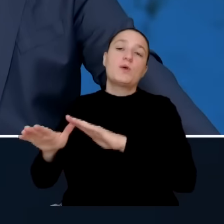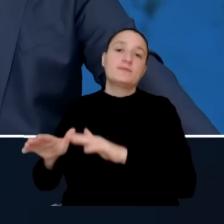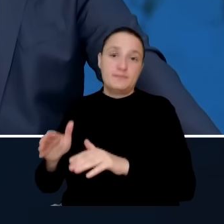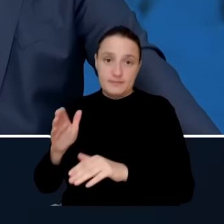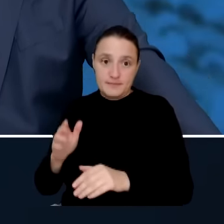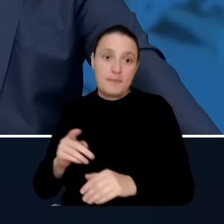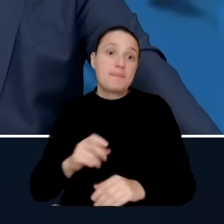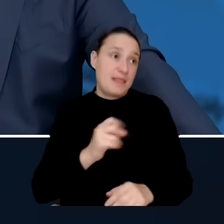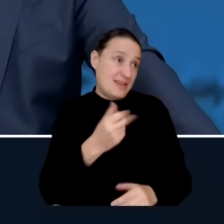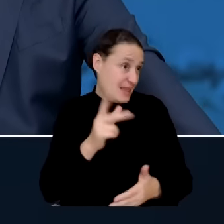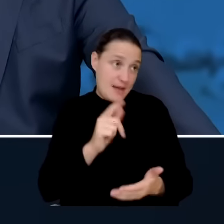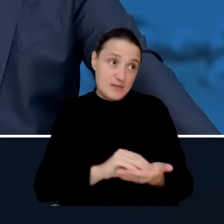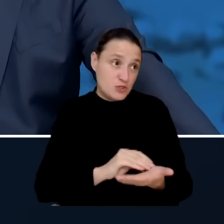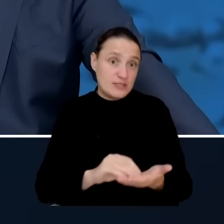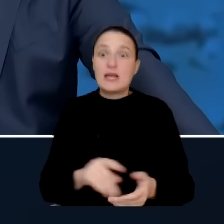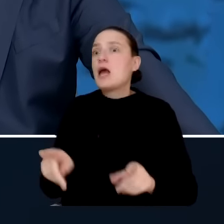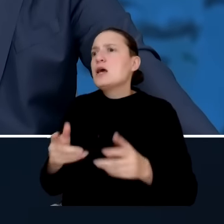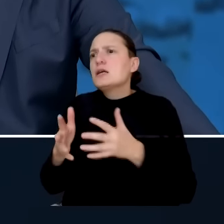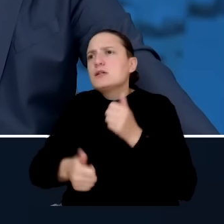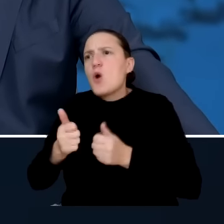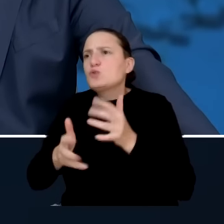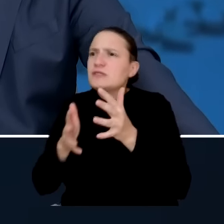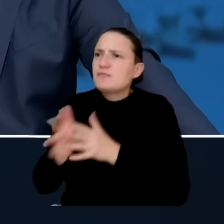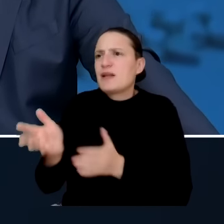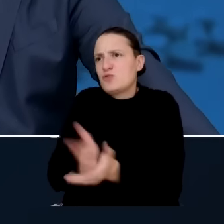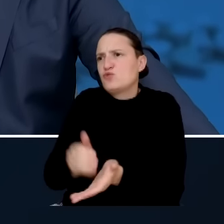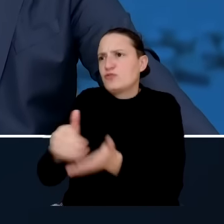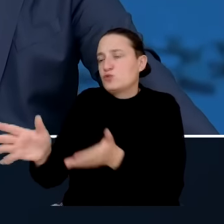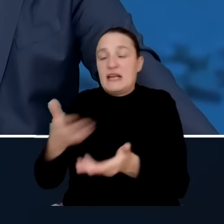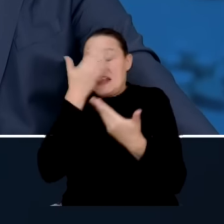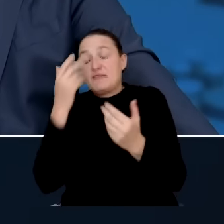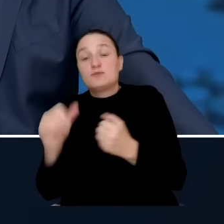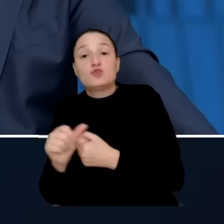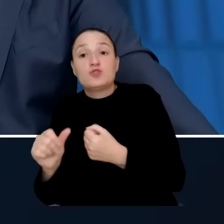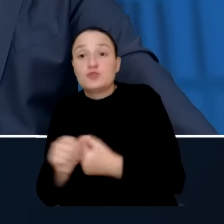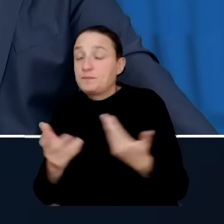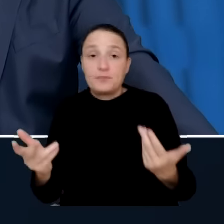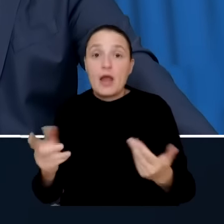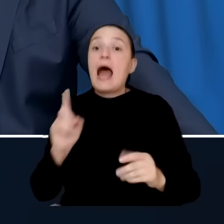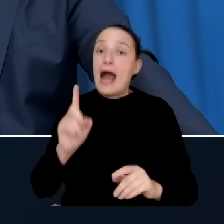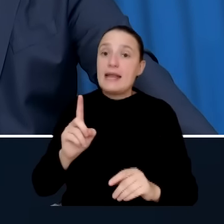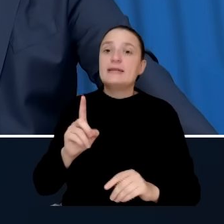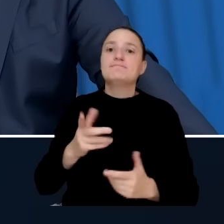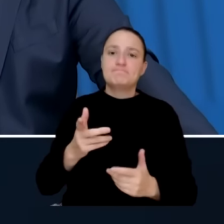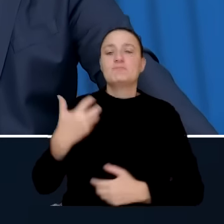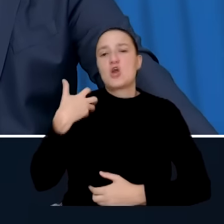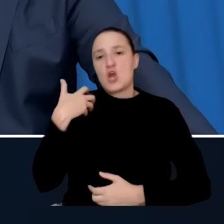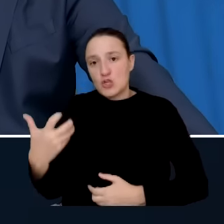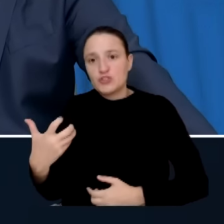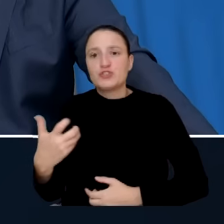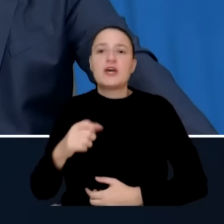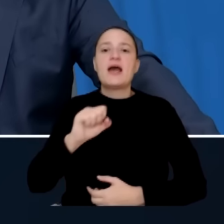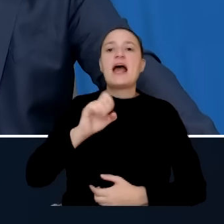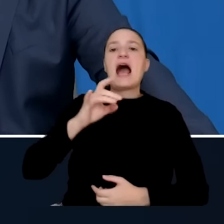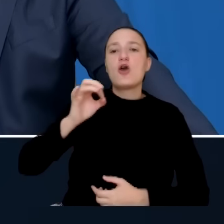Wypuszczony też z transparentnego konkursu to ja już nie wiem co się dzieje ale mam nadzieję że państwa i moi goście agori anom i